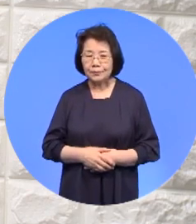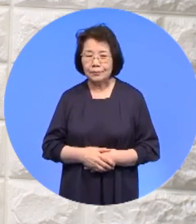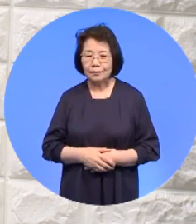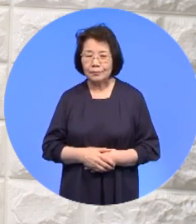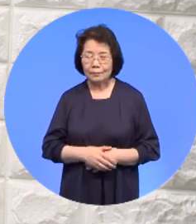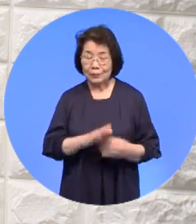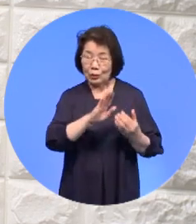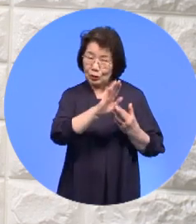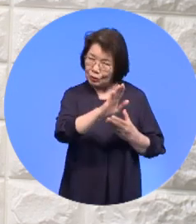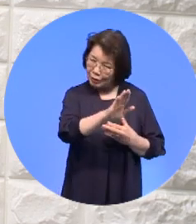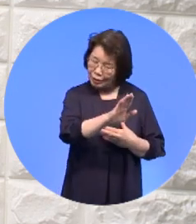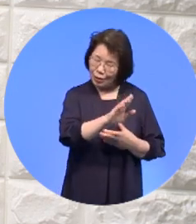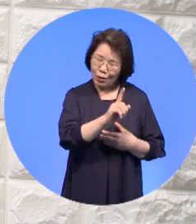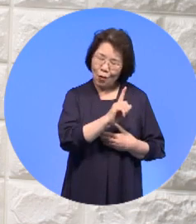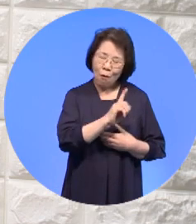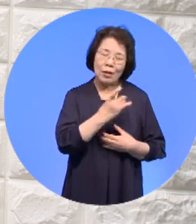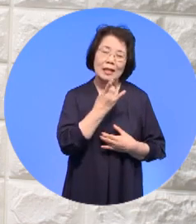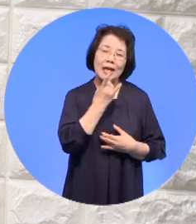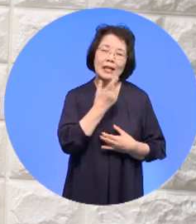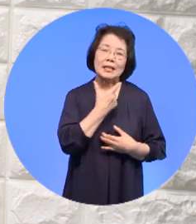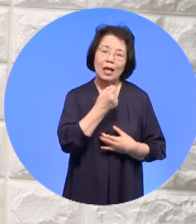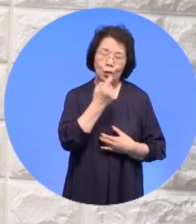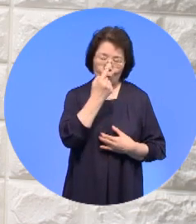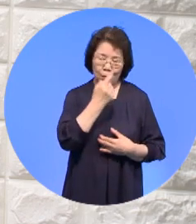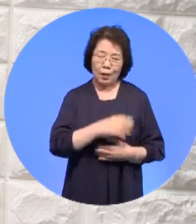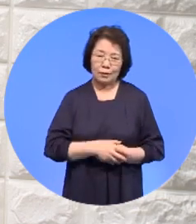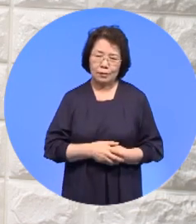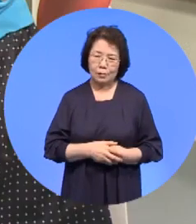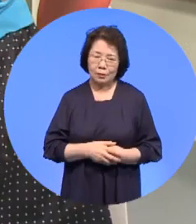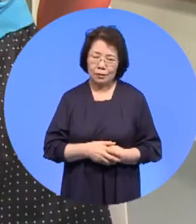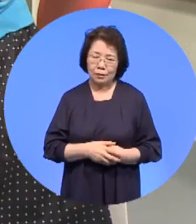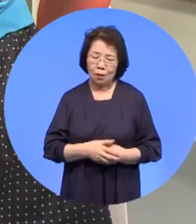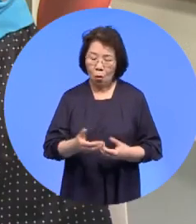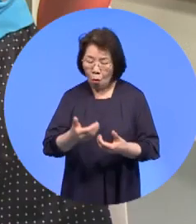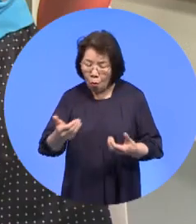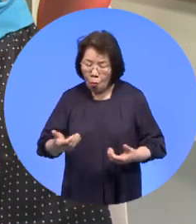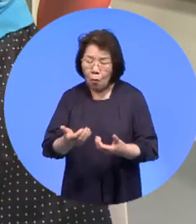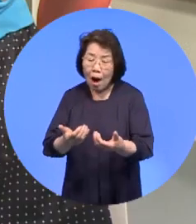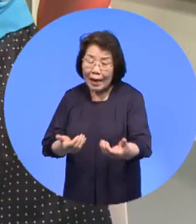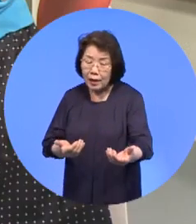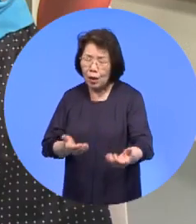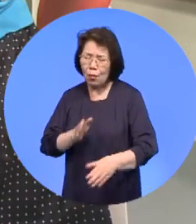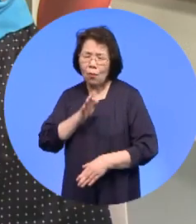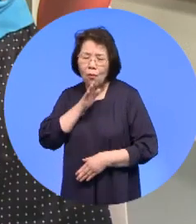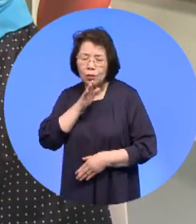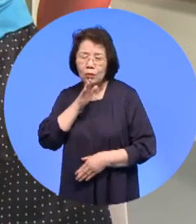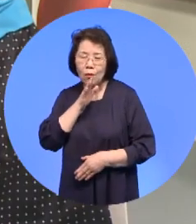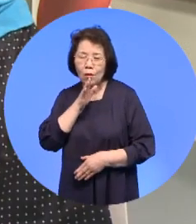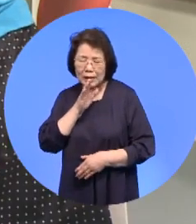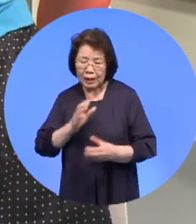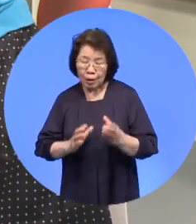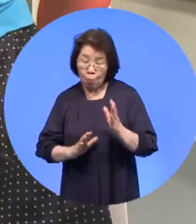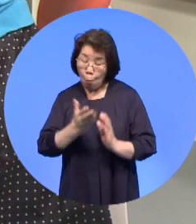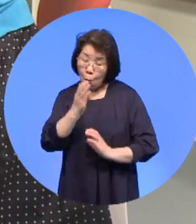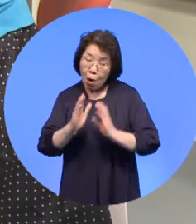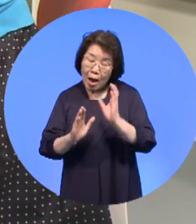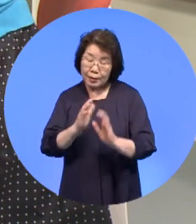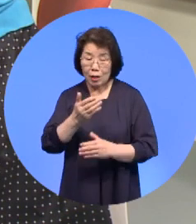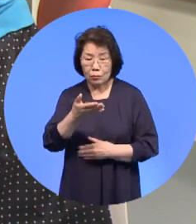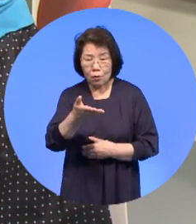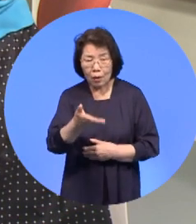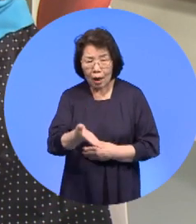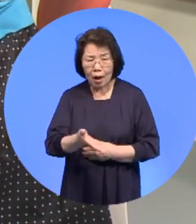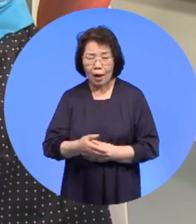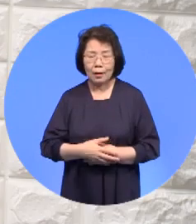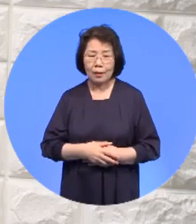内周期待したいんですけどその理菜グリル分けるじゃないですか実際もんだどこまで受けても家四天王みたいなまとめてもちっ